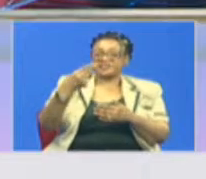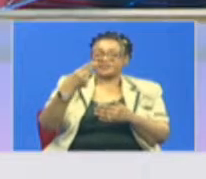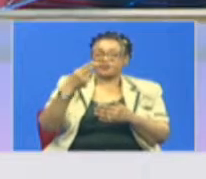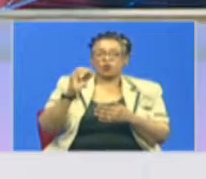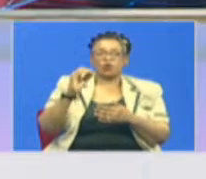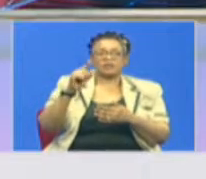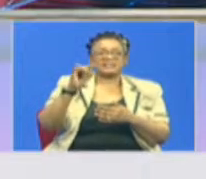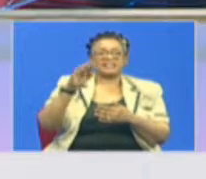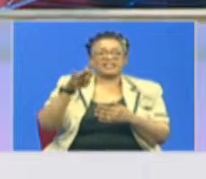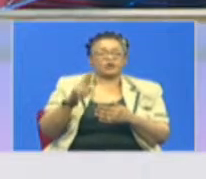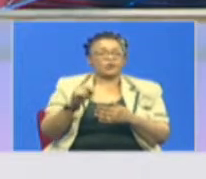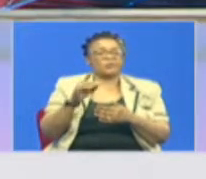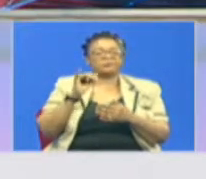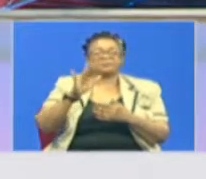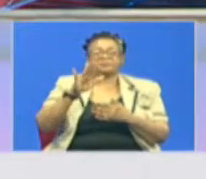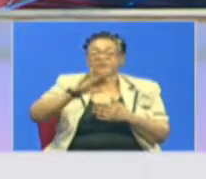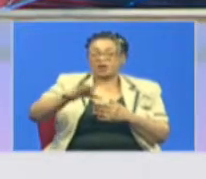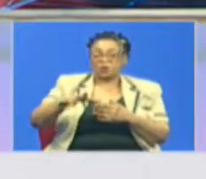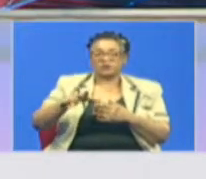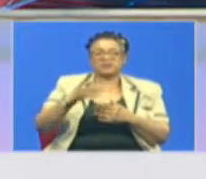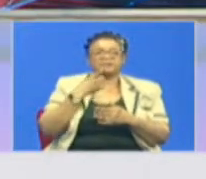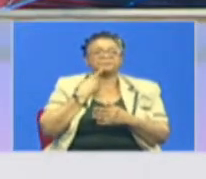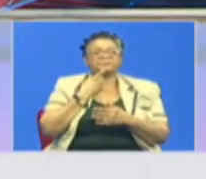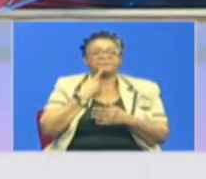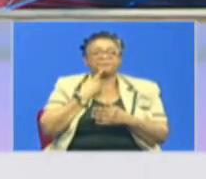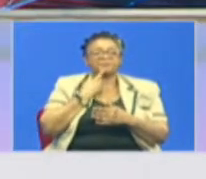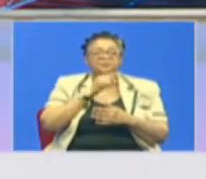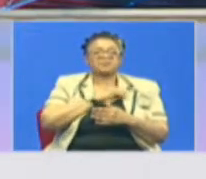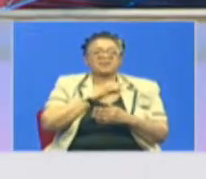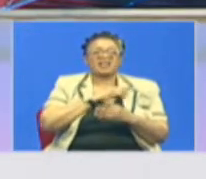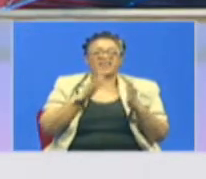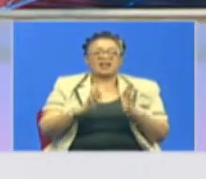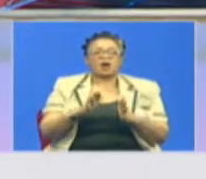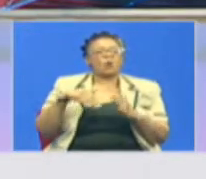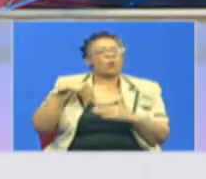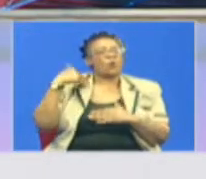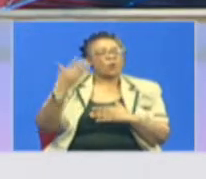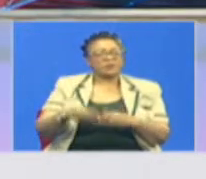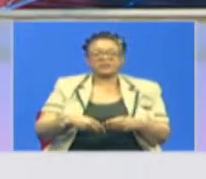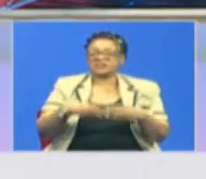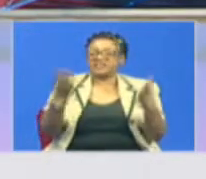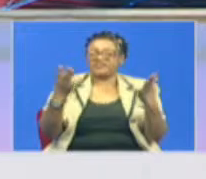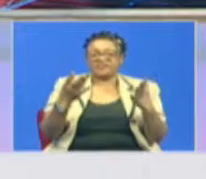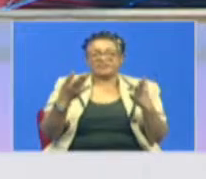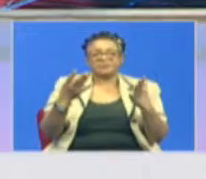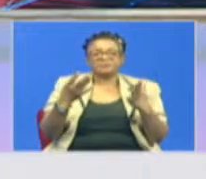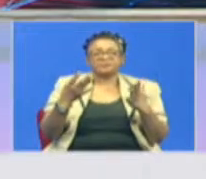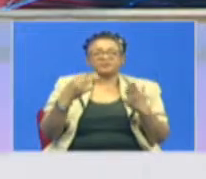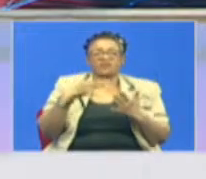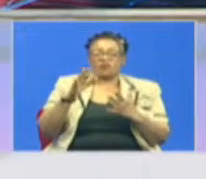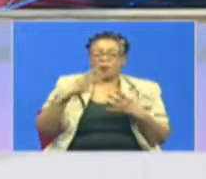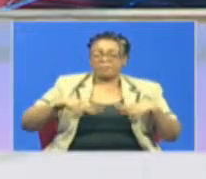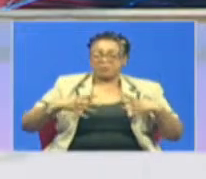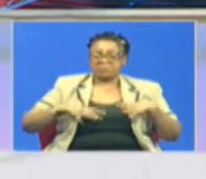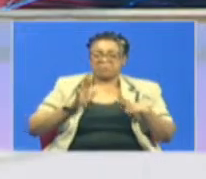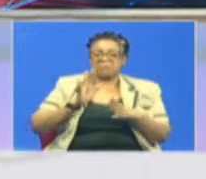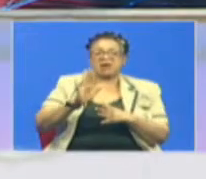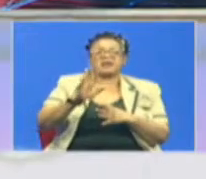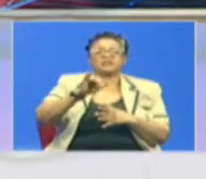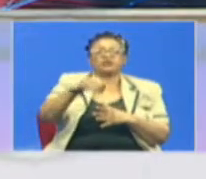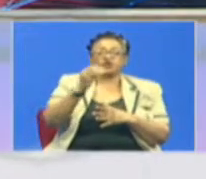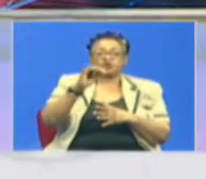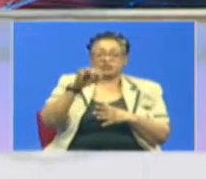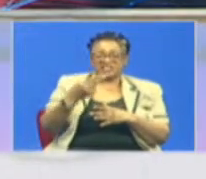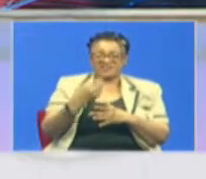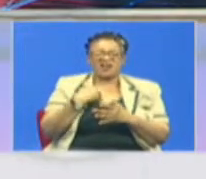wa uagizaji katika kaunti hiyo, alikiri kuwa gavana Waiguru amekuwa akitoa zabuni za kaunti kwa wandani wake. Joseph Otieno alikabiliwa na